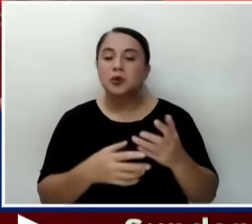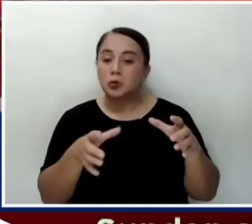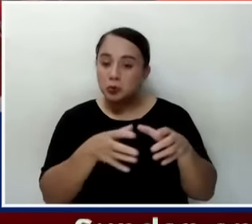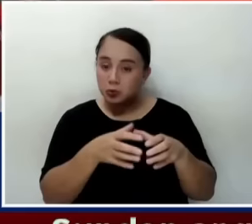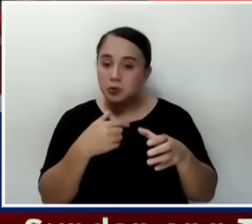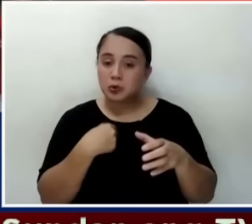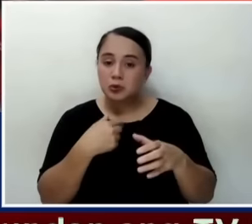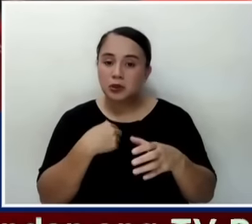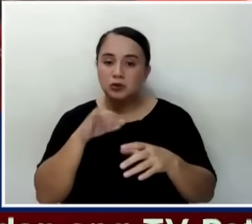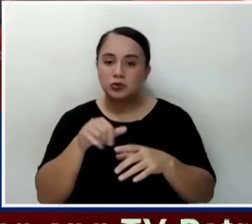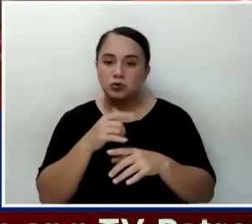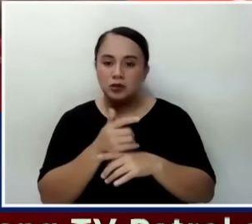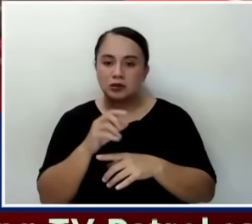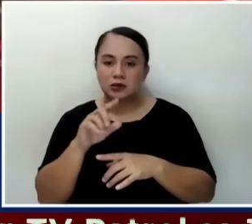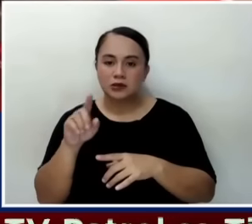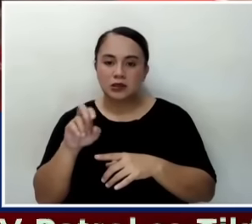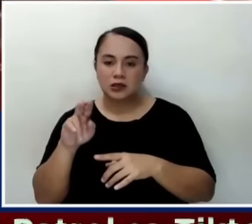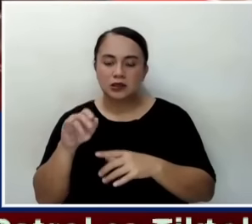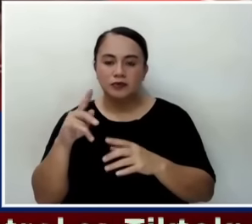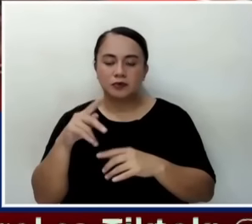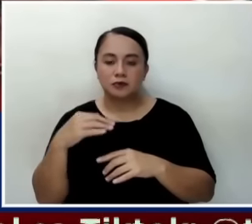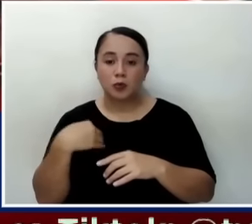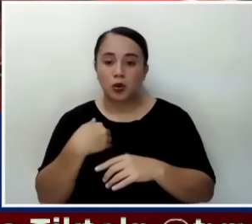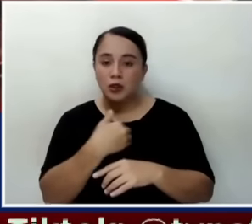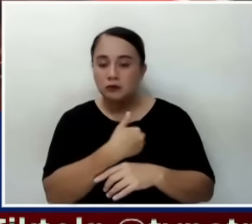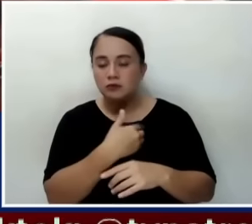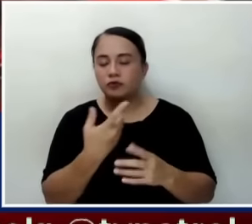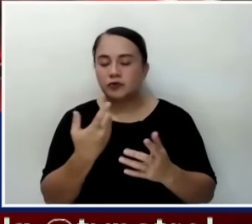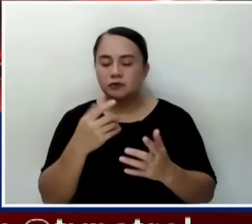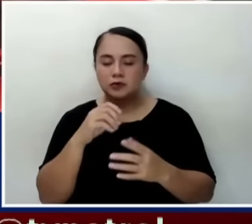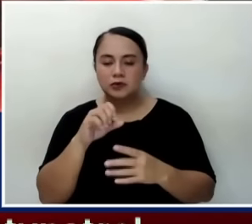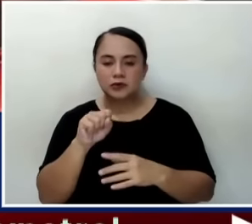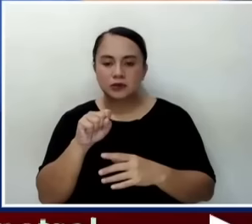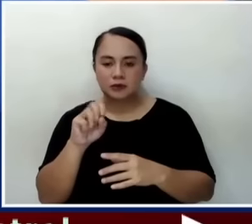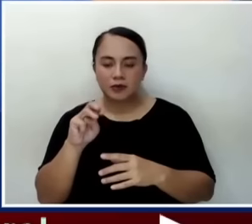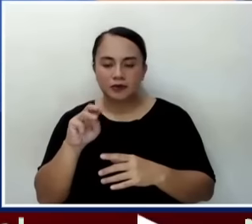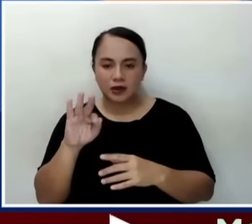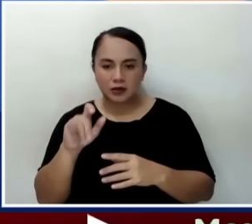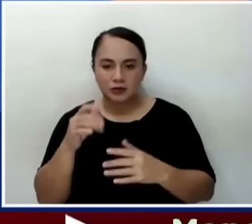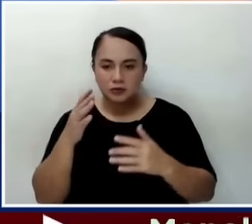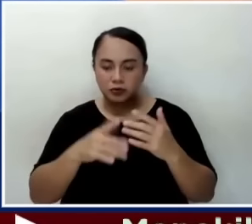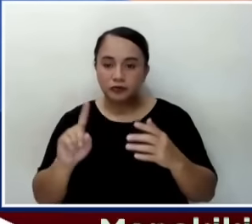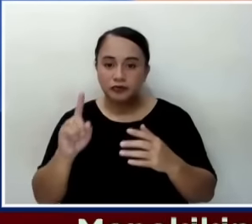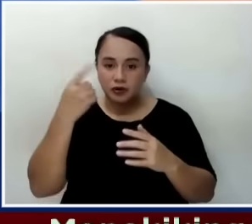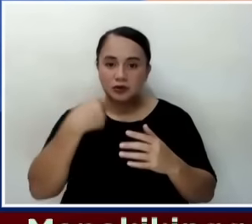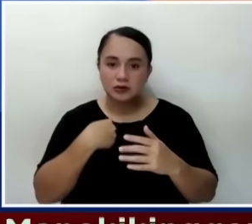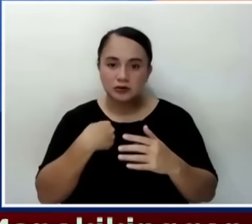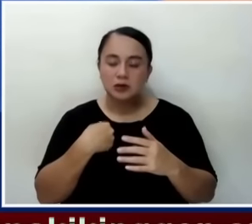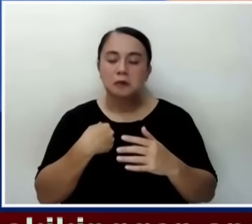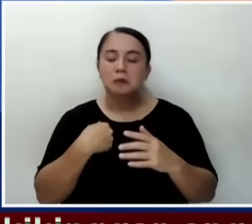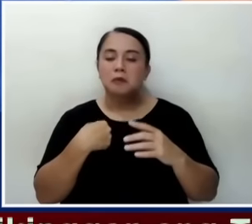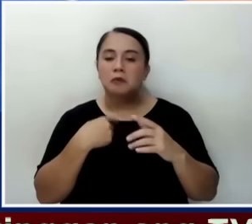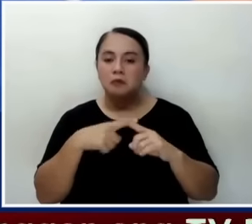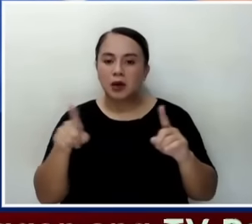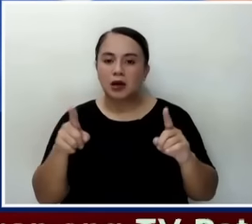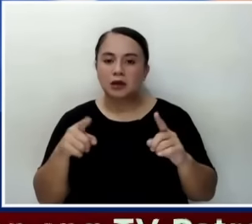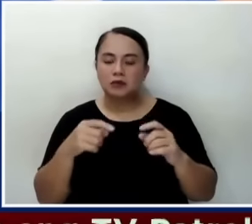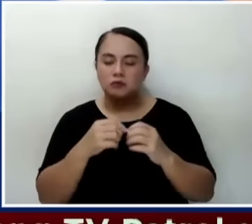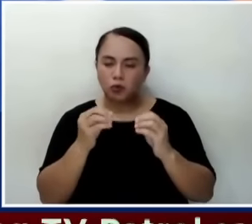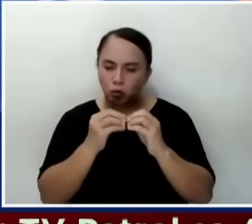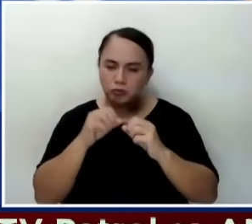Julia Zeremeta ng Poland sa semifinals. Nakuha ni Petesio ang first round sa scorecard ng judges, pero naging agresibo